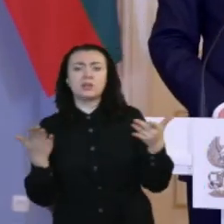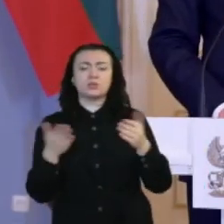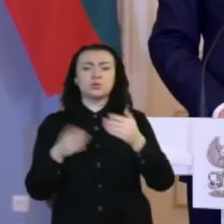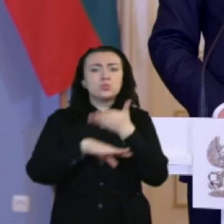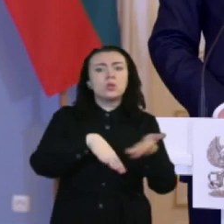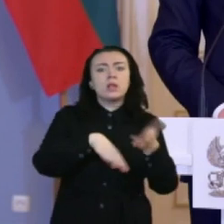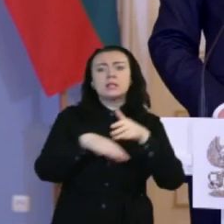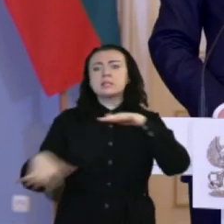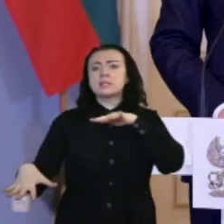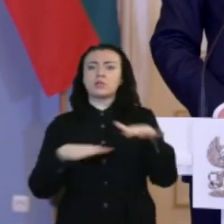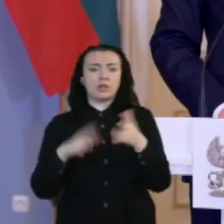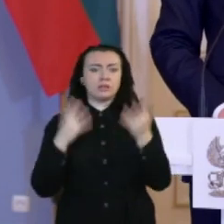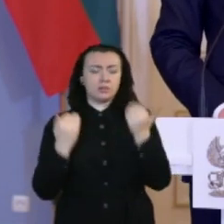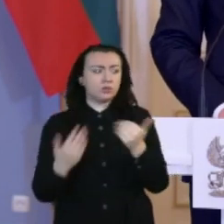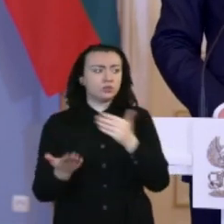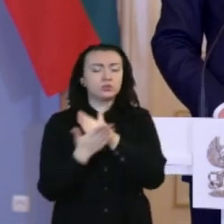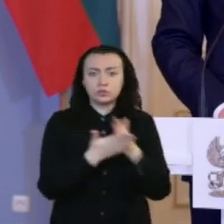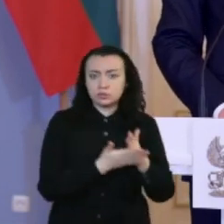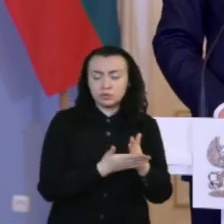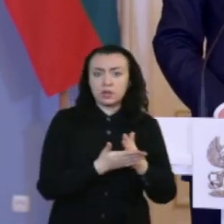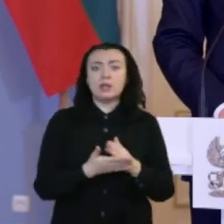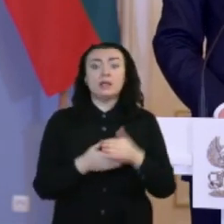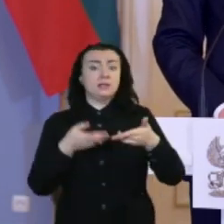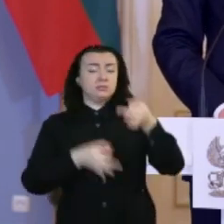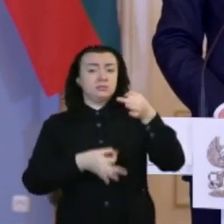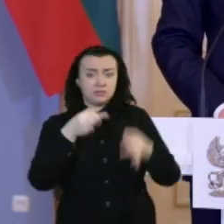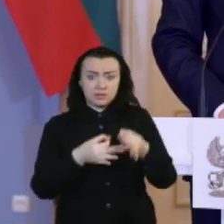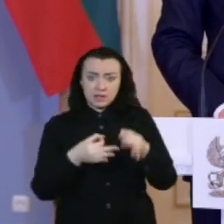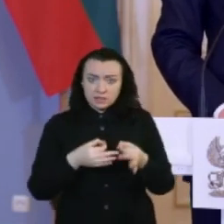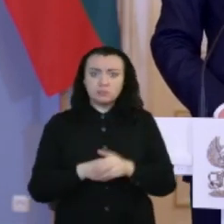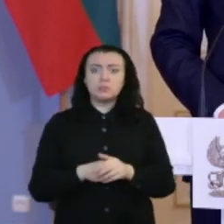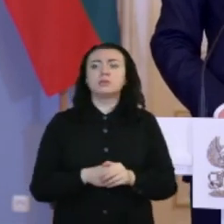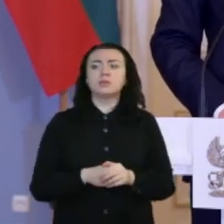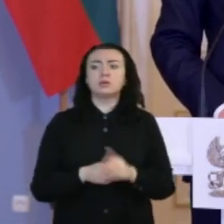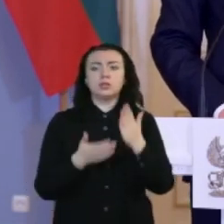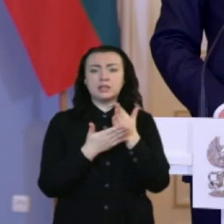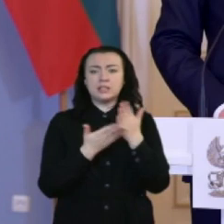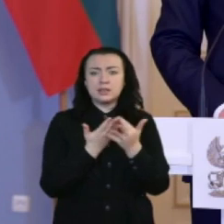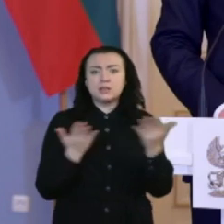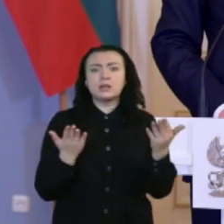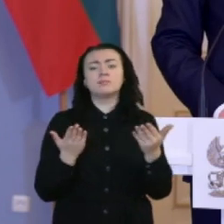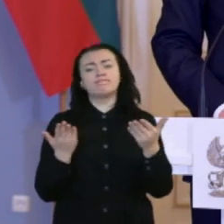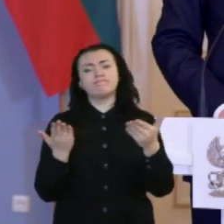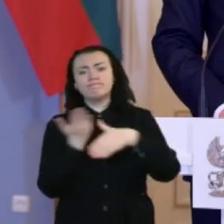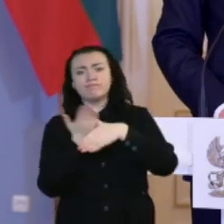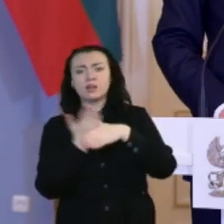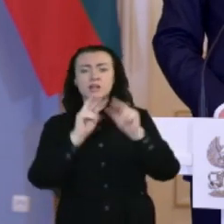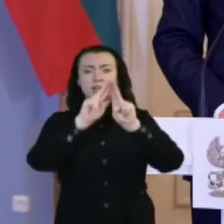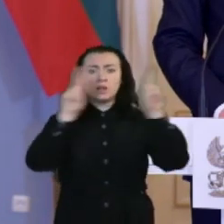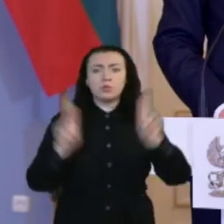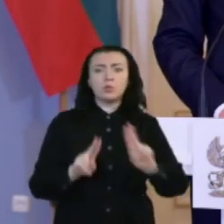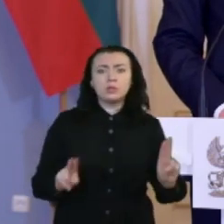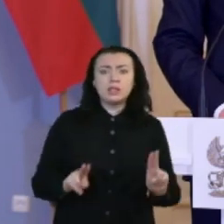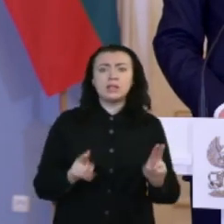sudėtingoje situacijoje jie yra atsidūrę ir teiksime partnerystės, teiksime paramą tarptautinę, patys